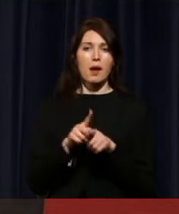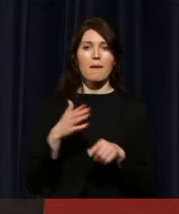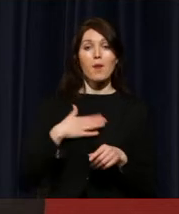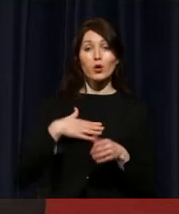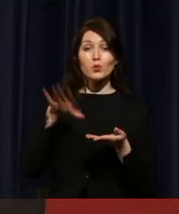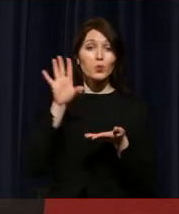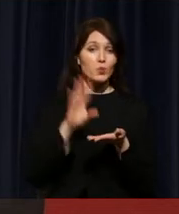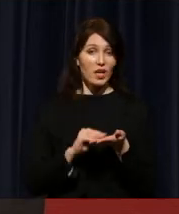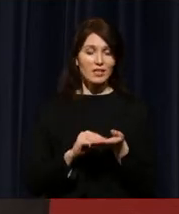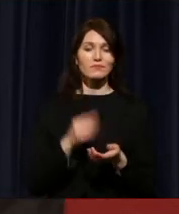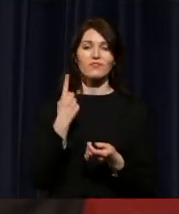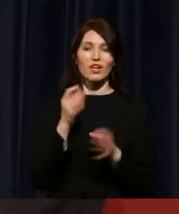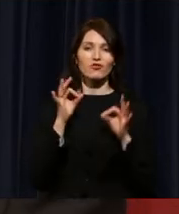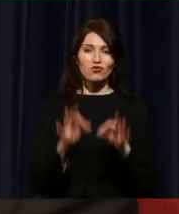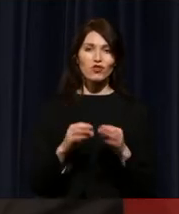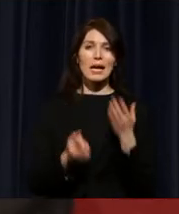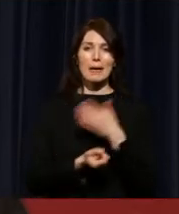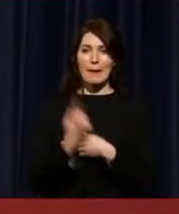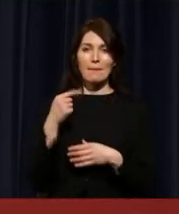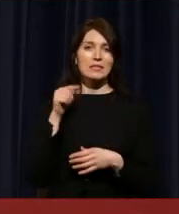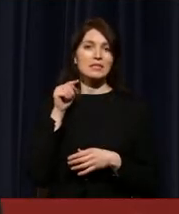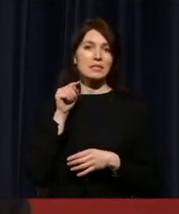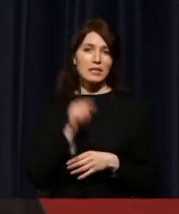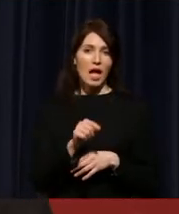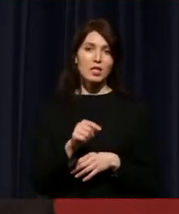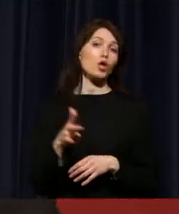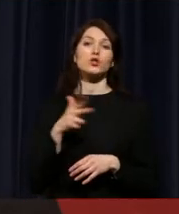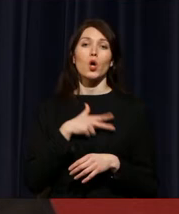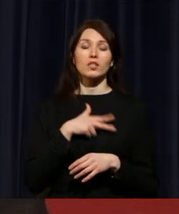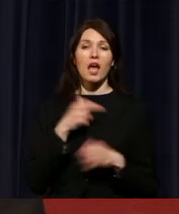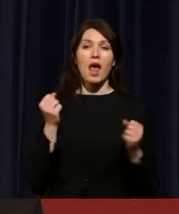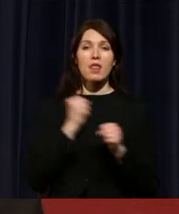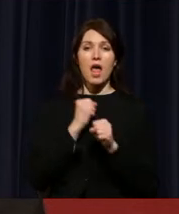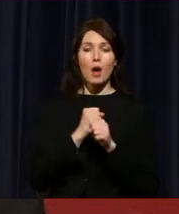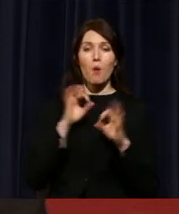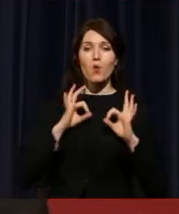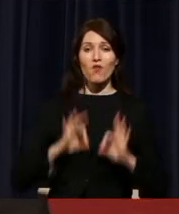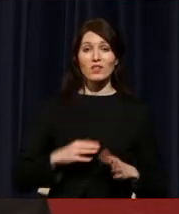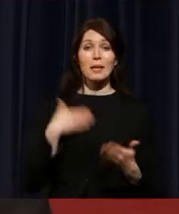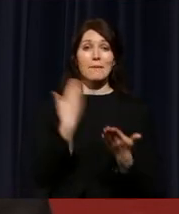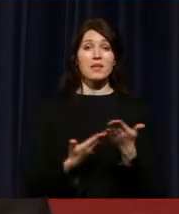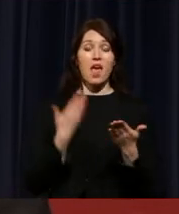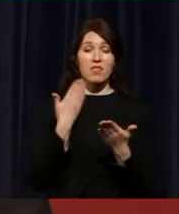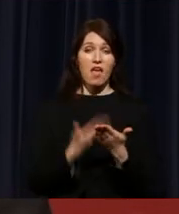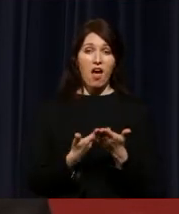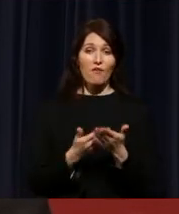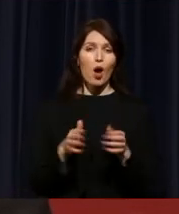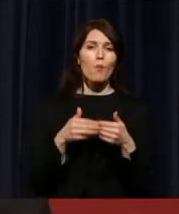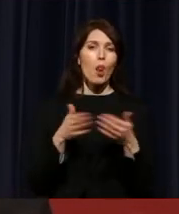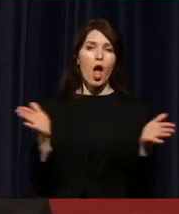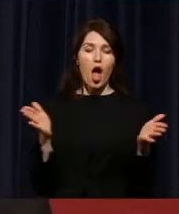pieredzi. Nu, viens noteikti iemesls ir tāds, ka sociālā darba profesija piedāvā